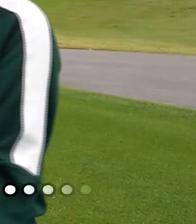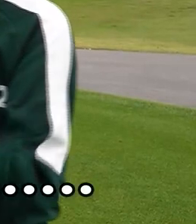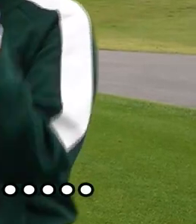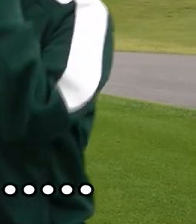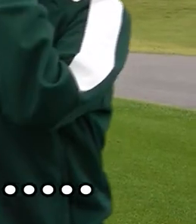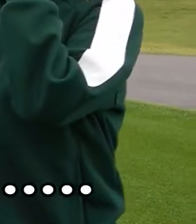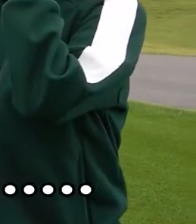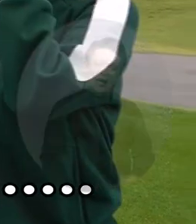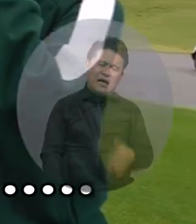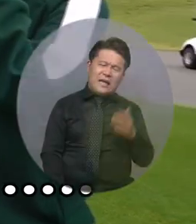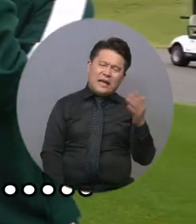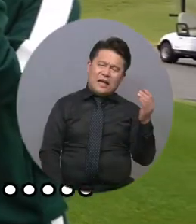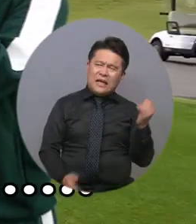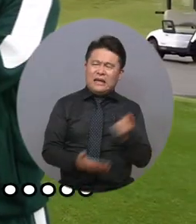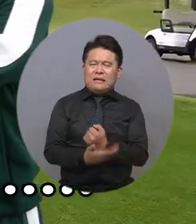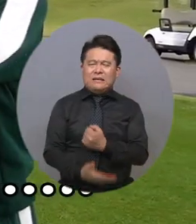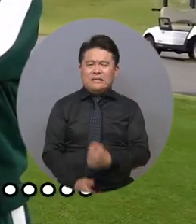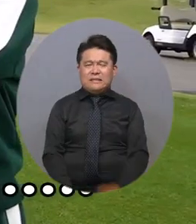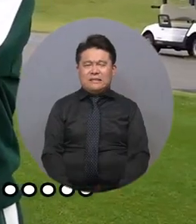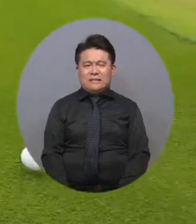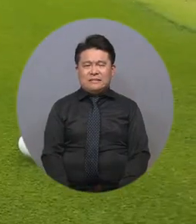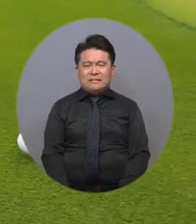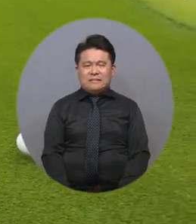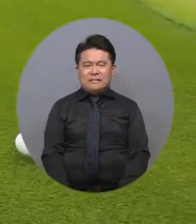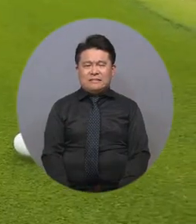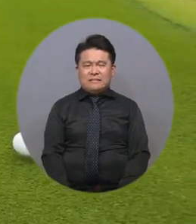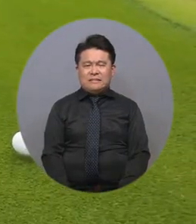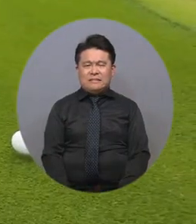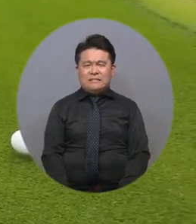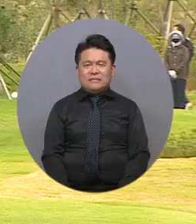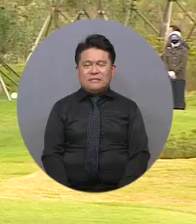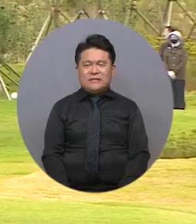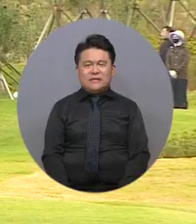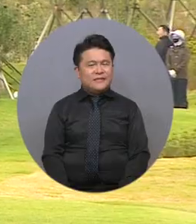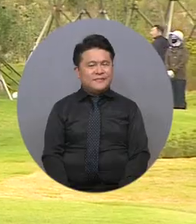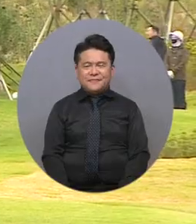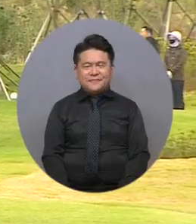아, 깎였다. 아, 깎아맞았다.